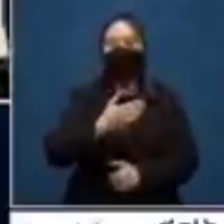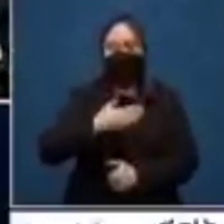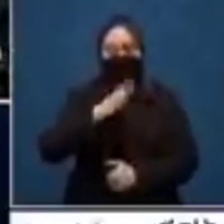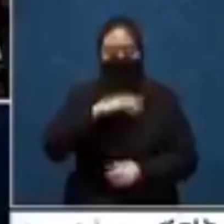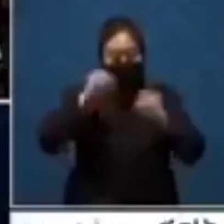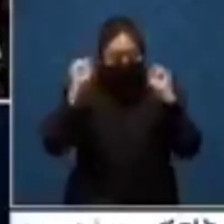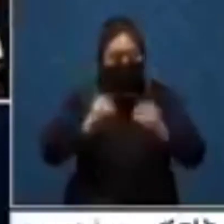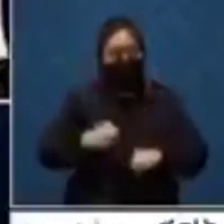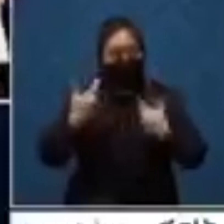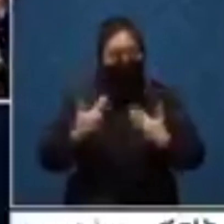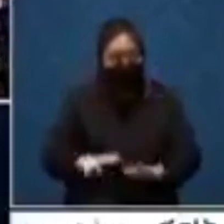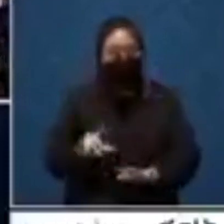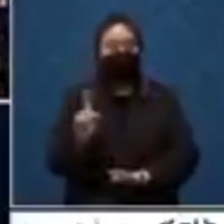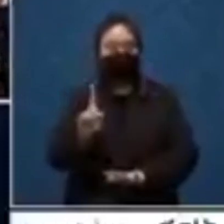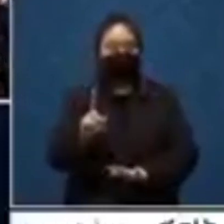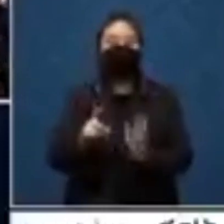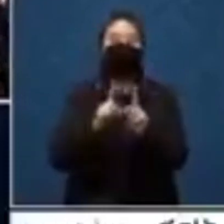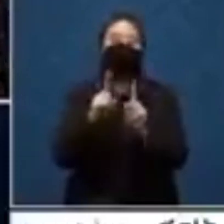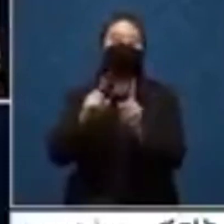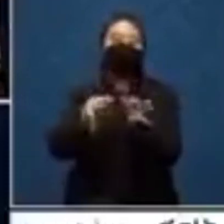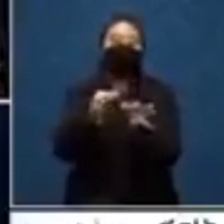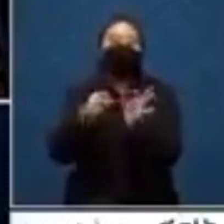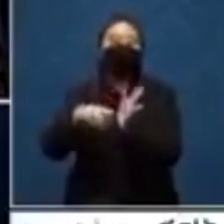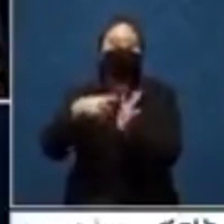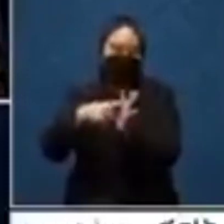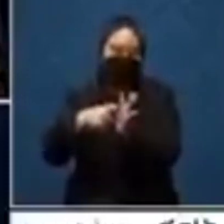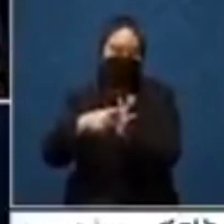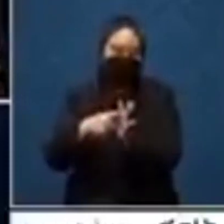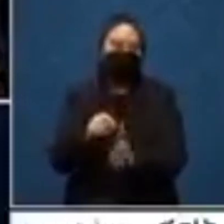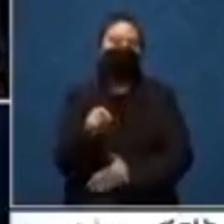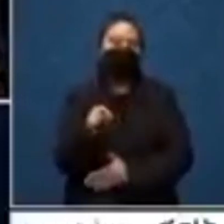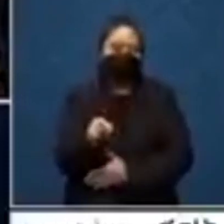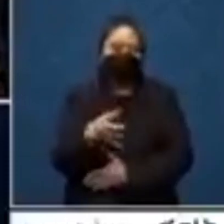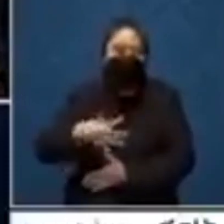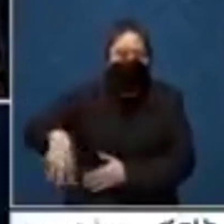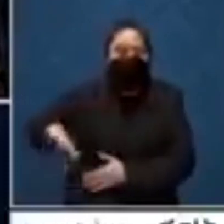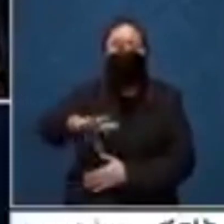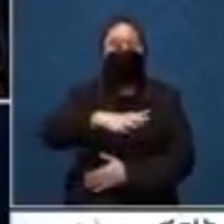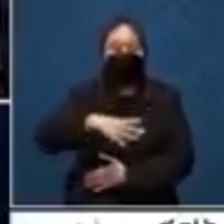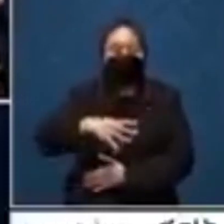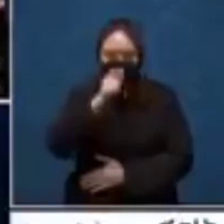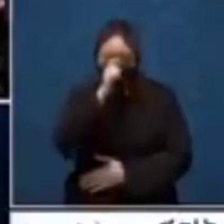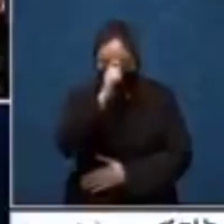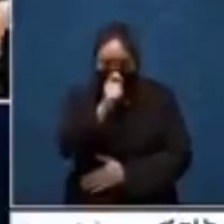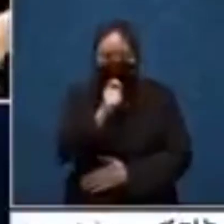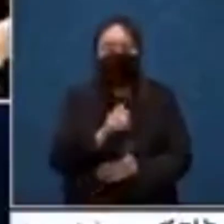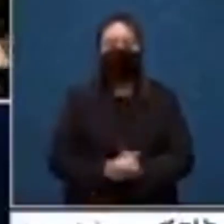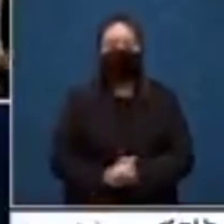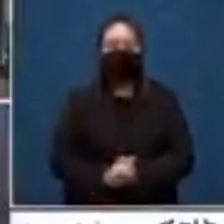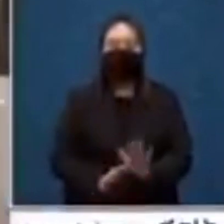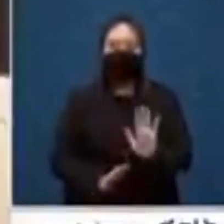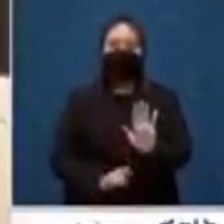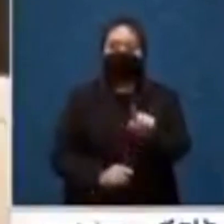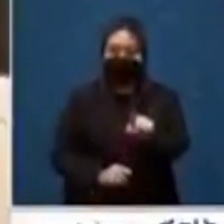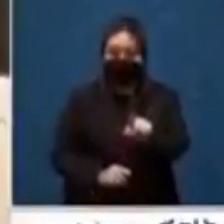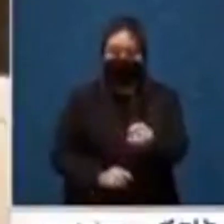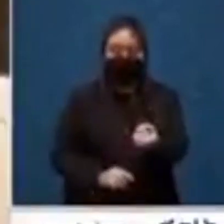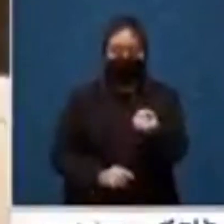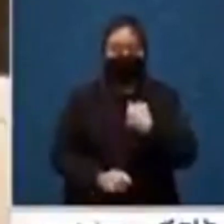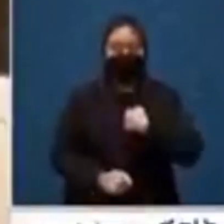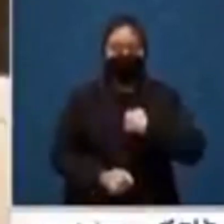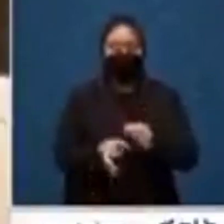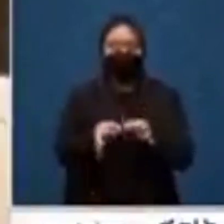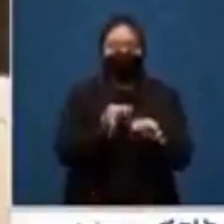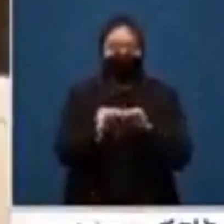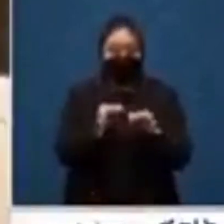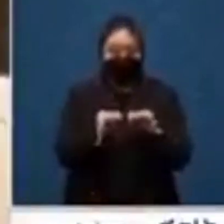กันด้วยเหตุผลครับผมคิดว่าอันนี้จะทำให้พวกเรานะครับเคารพ ท่านให้ผมอธิบายนะครับที่จริงแล้วผ